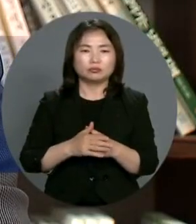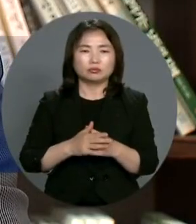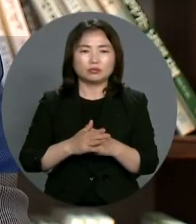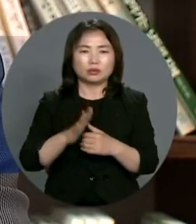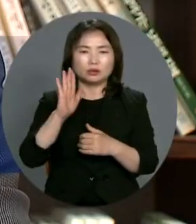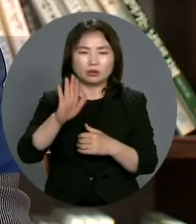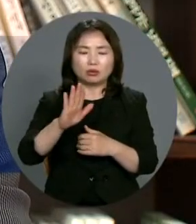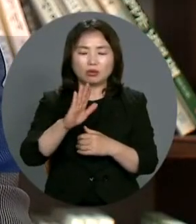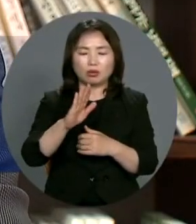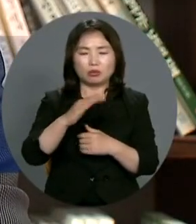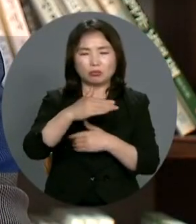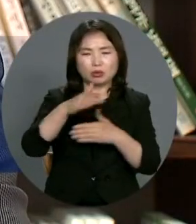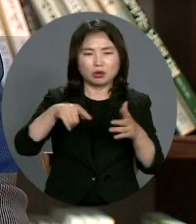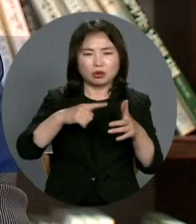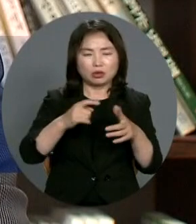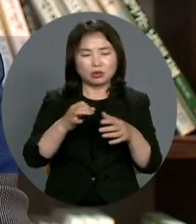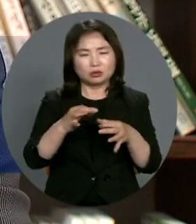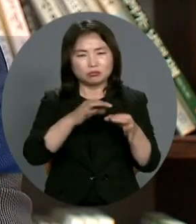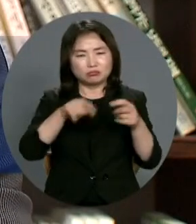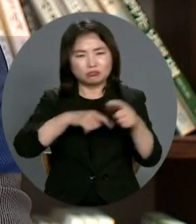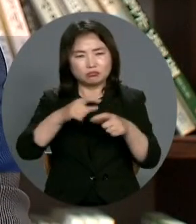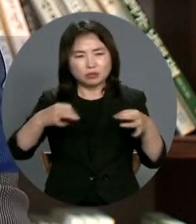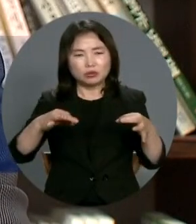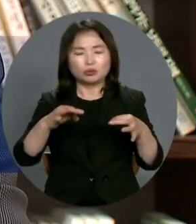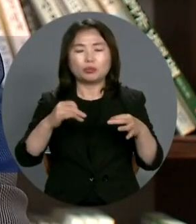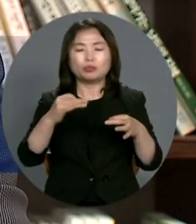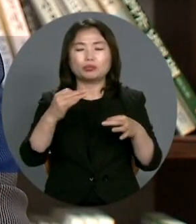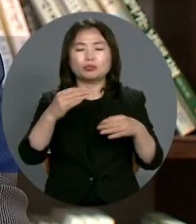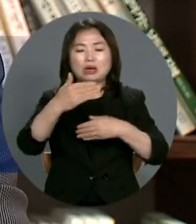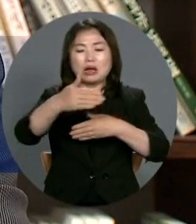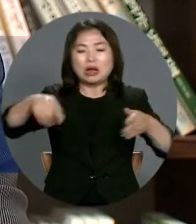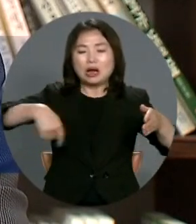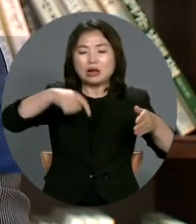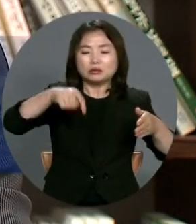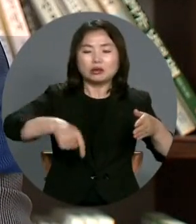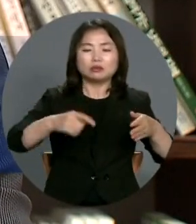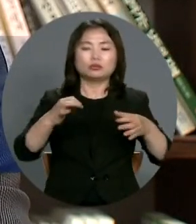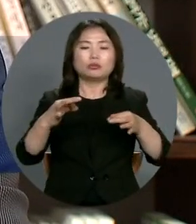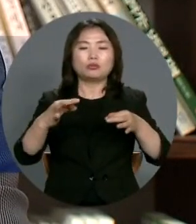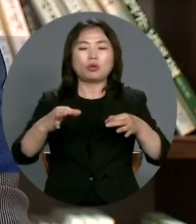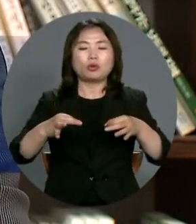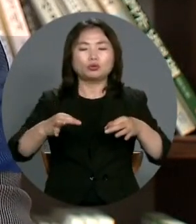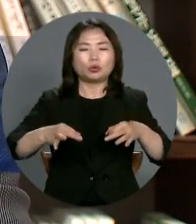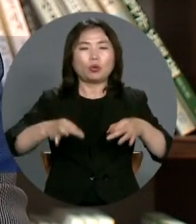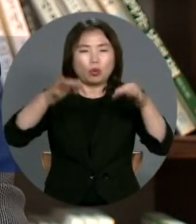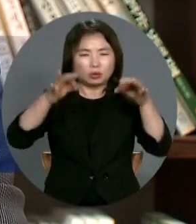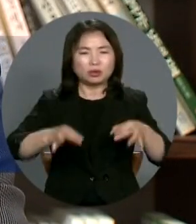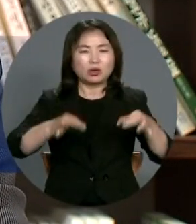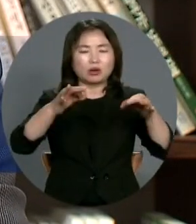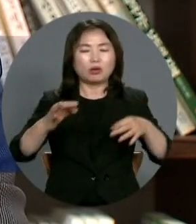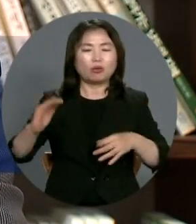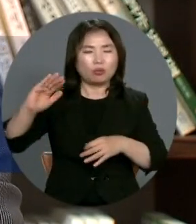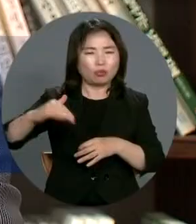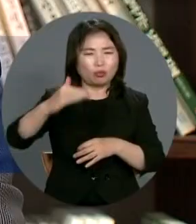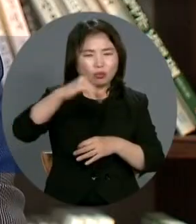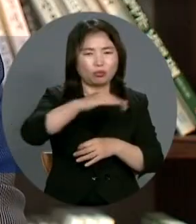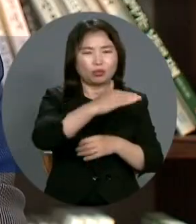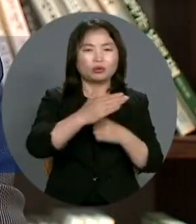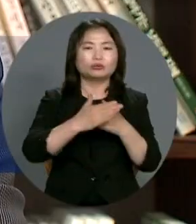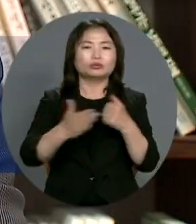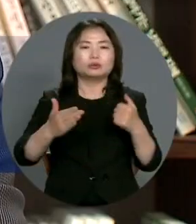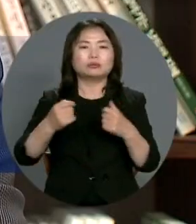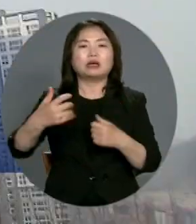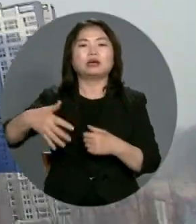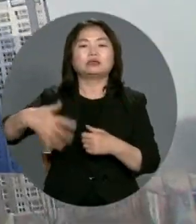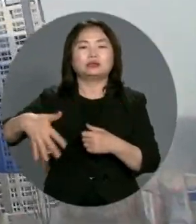되면 어떤 박스권 장세에서 조금 오르락내리락 이렇게 변동을 가지면서 바닥을 다지는 그런 시장이라고